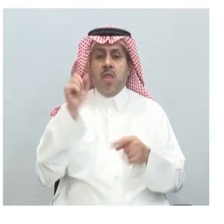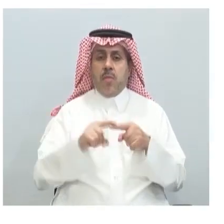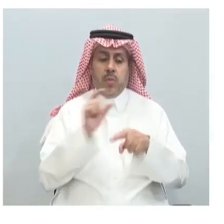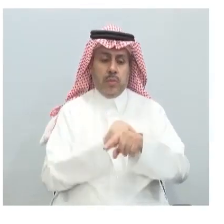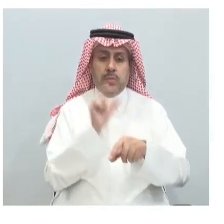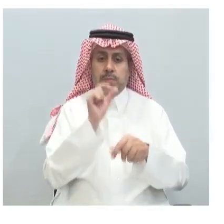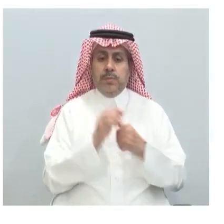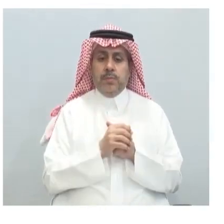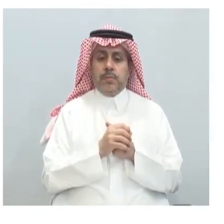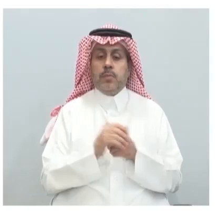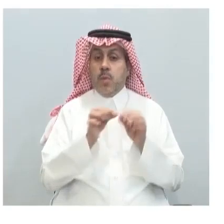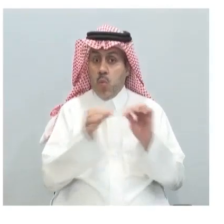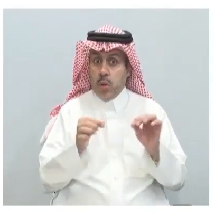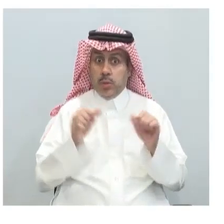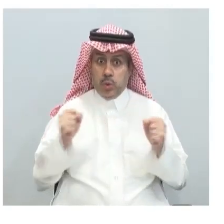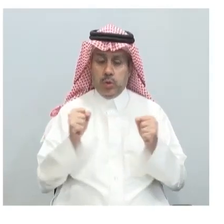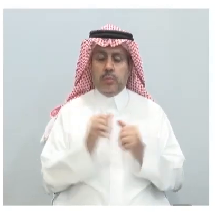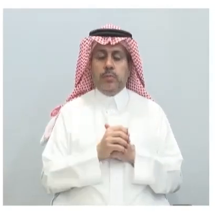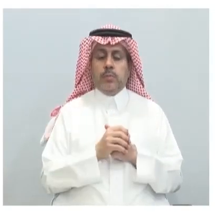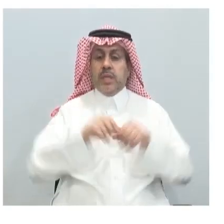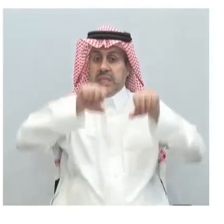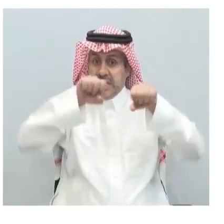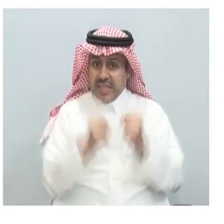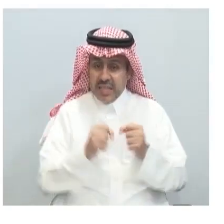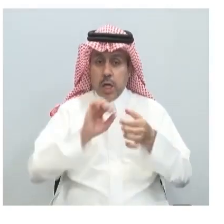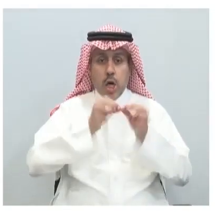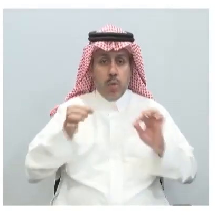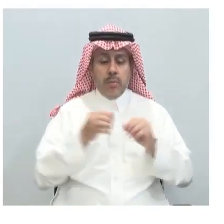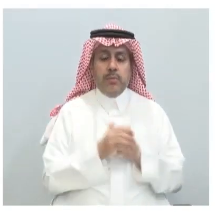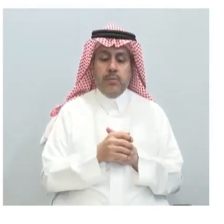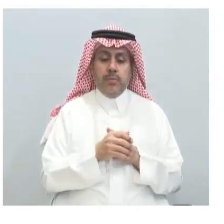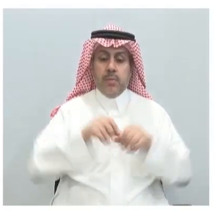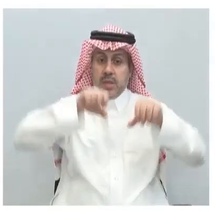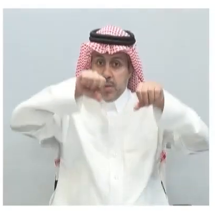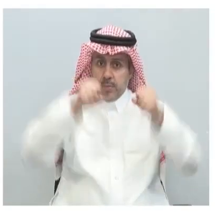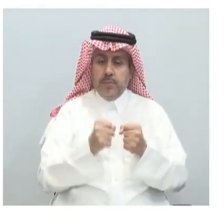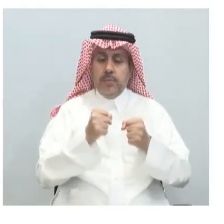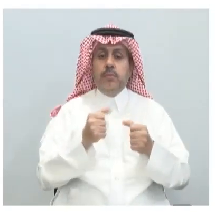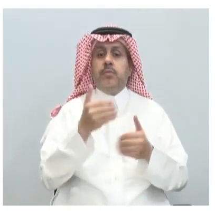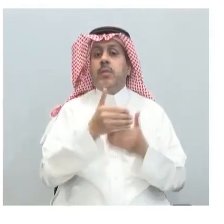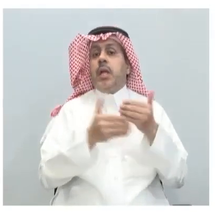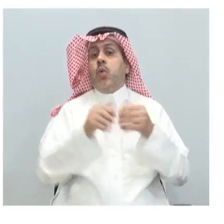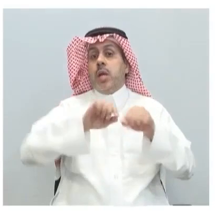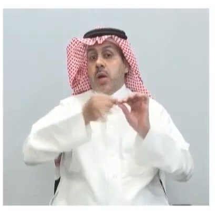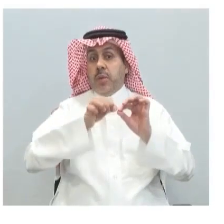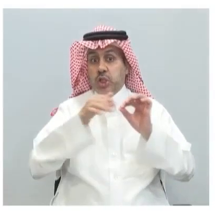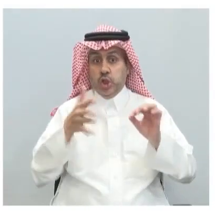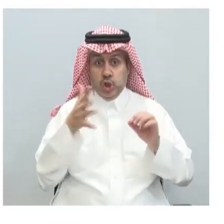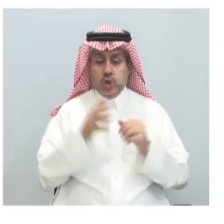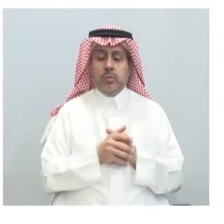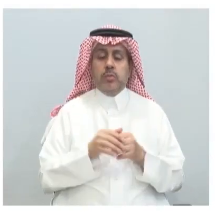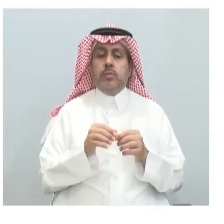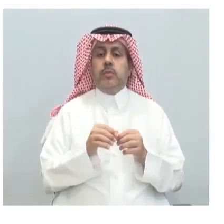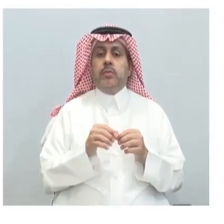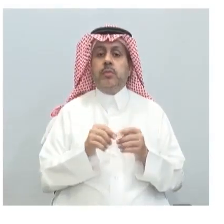المعقد المنشط بعد ذلك قلنا يحدث تكسير لروابط هذا هو التكسير وتكوين لروابط جديده هنا تتكون